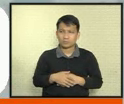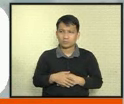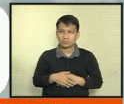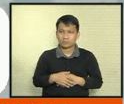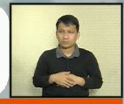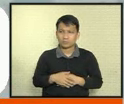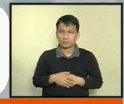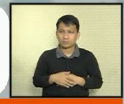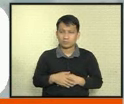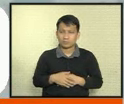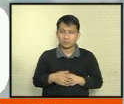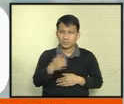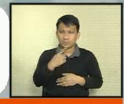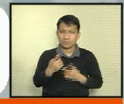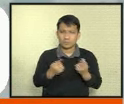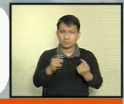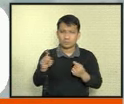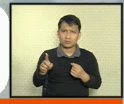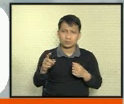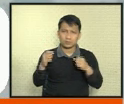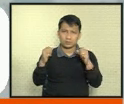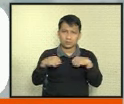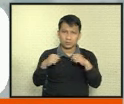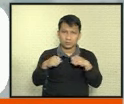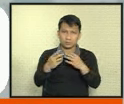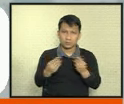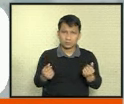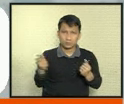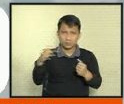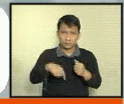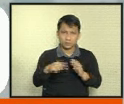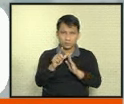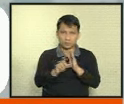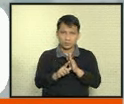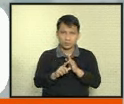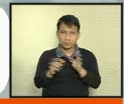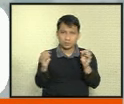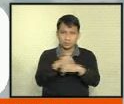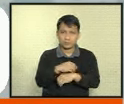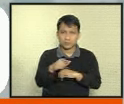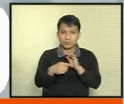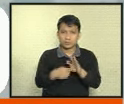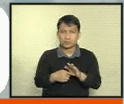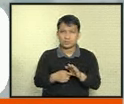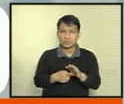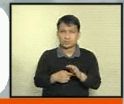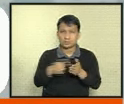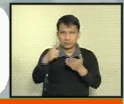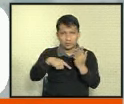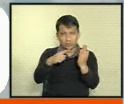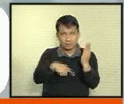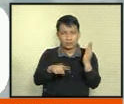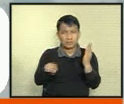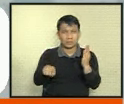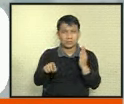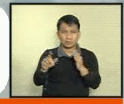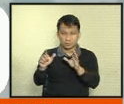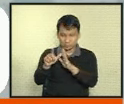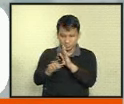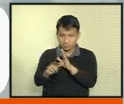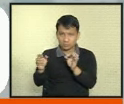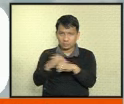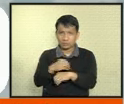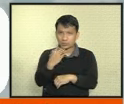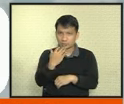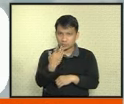Idol Rafi, isettle na lang po natin yan dito sa legal office namin para makita na lang mismo ng legal office namin